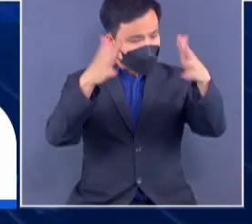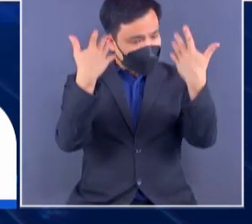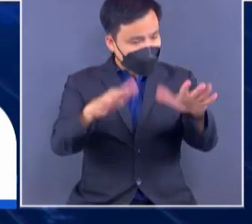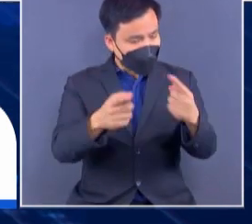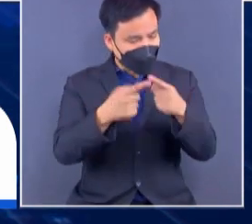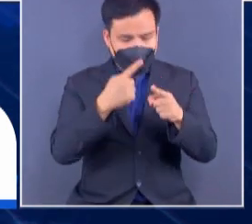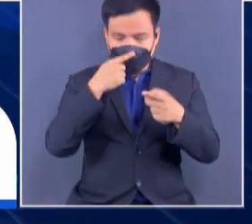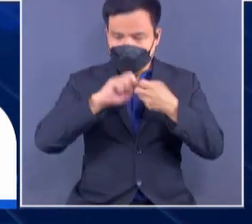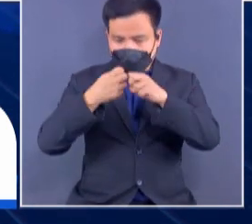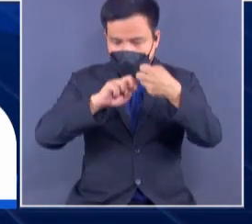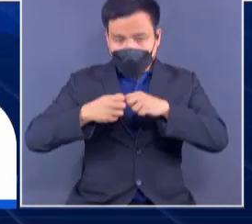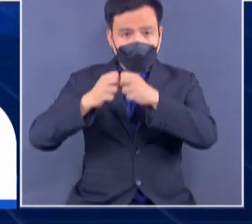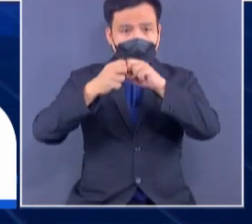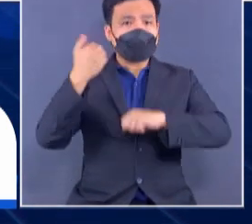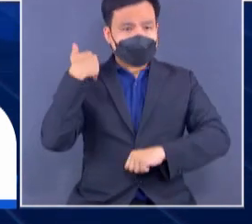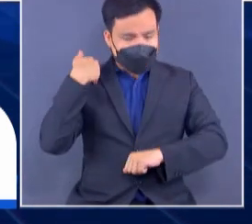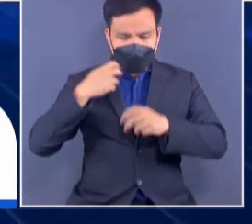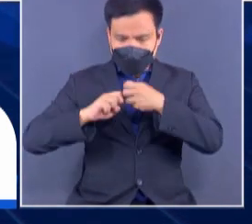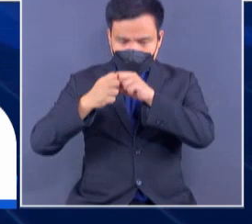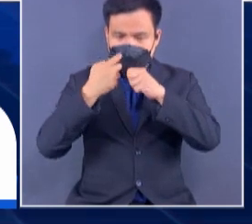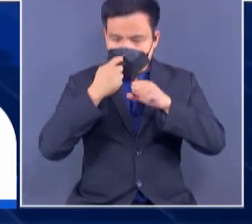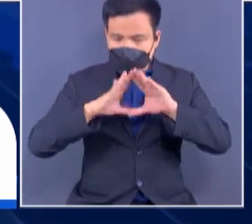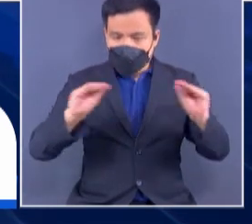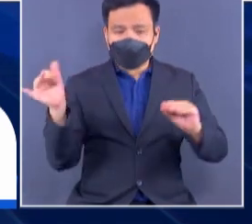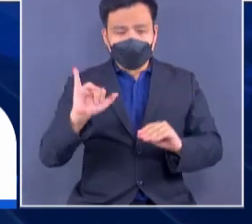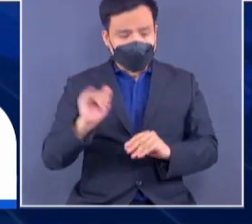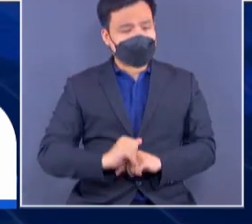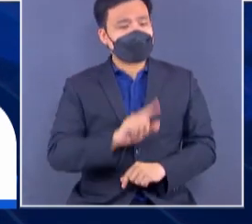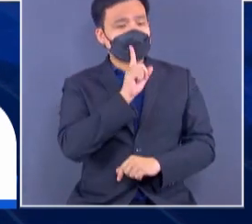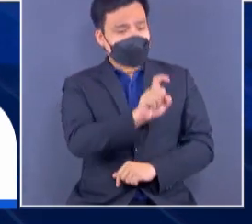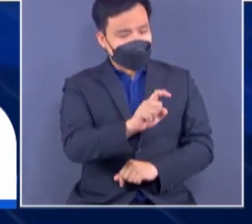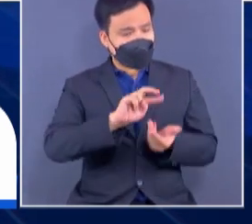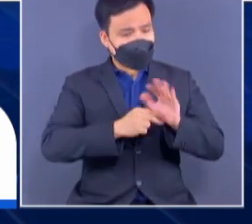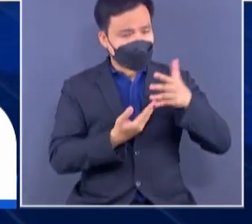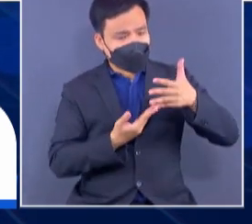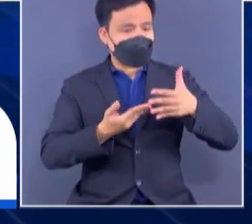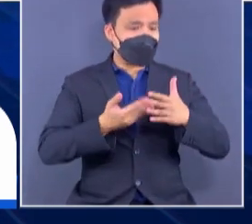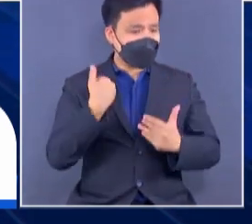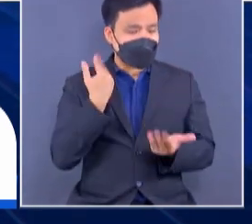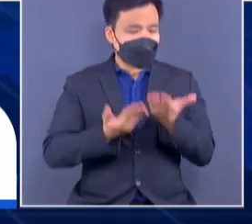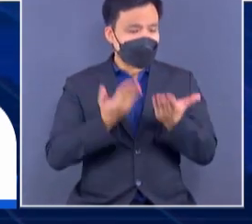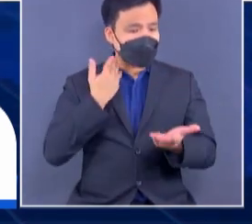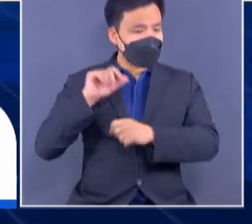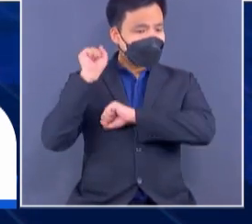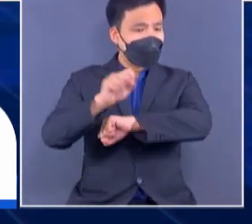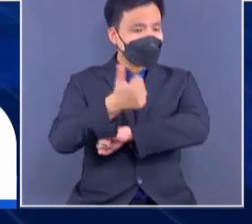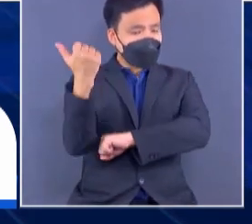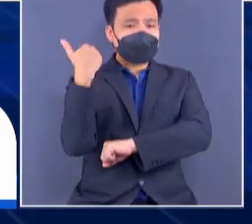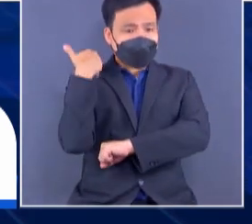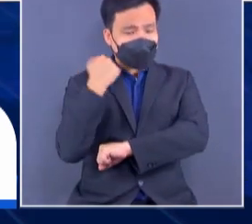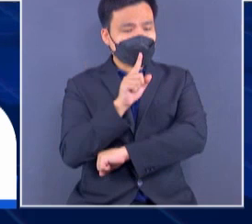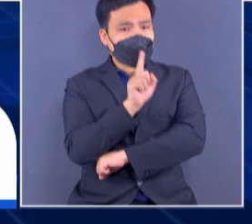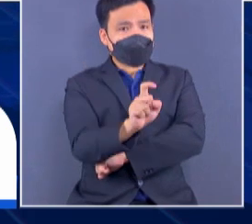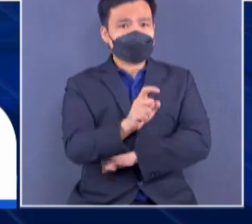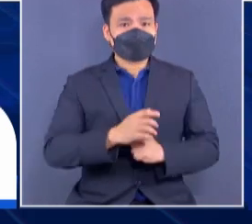อย่างที่หลายฝ่ายกังวลไม่ได้นะคะ ค่ะ จะมีการออกประกาศหรือว่าจะยกระดับอะไรเพิ่มเติมอีกหรือเปล่าจากนี้ไปท่านรัฐมนตรี